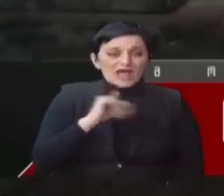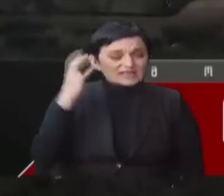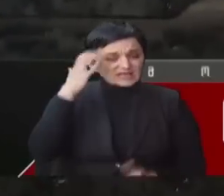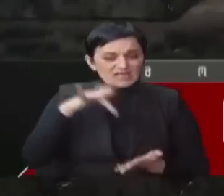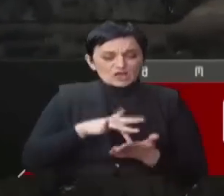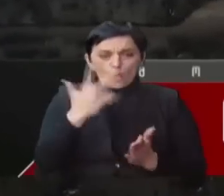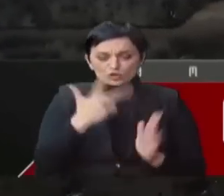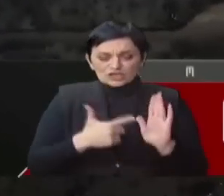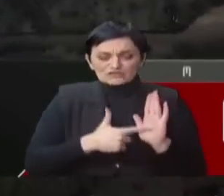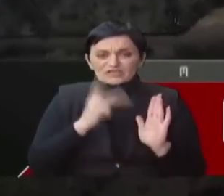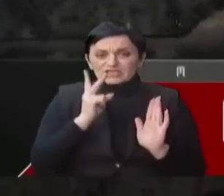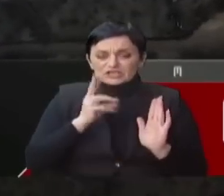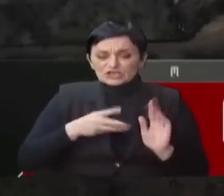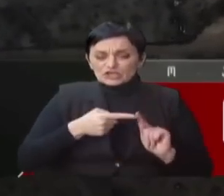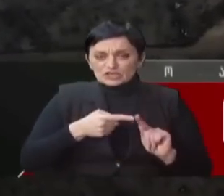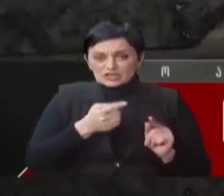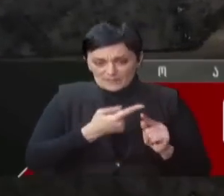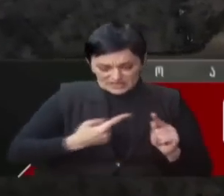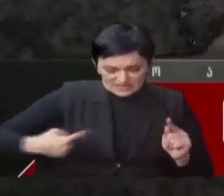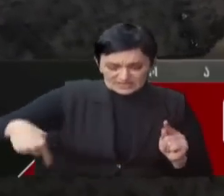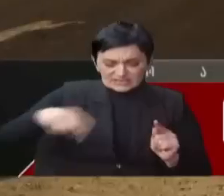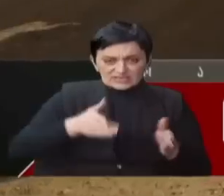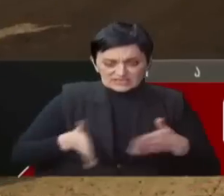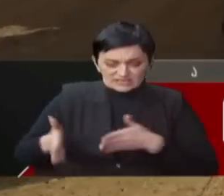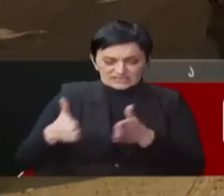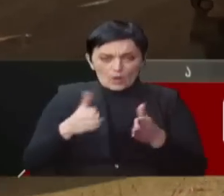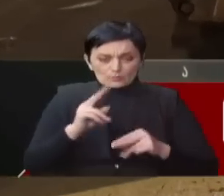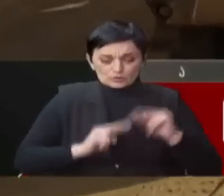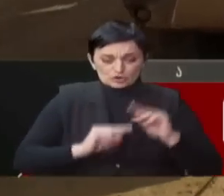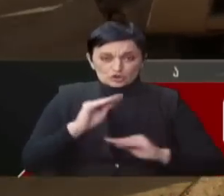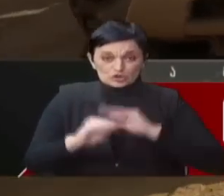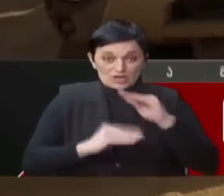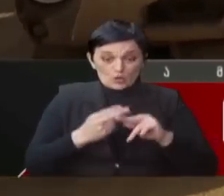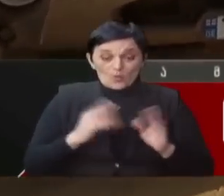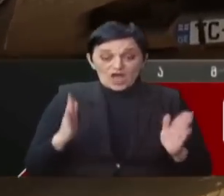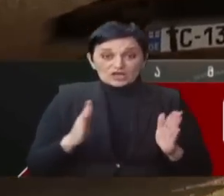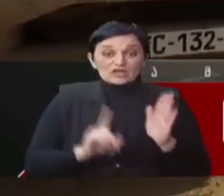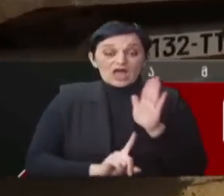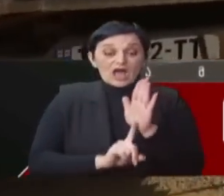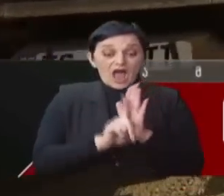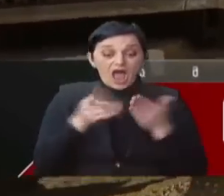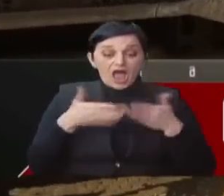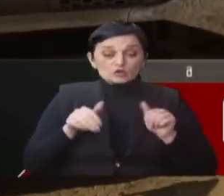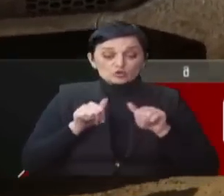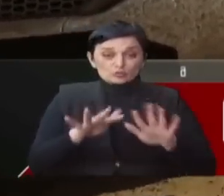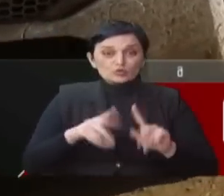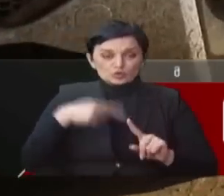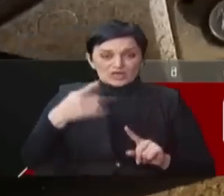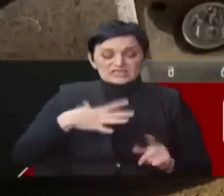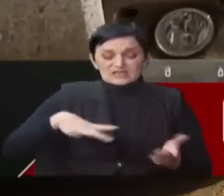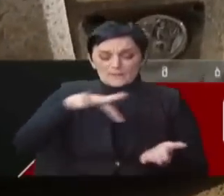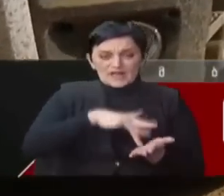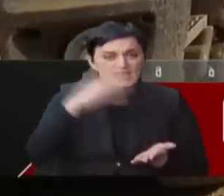თელავის 37 კილომეტრიანი შემოსავლელი გზის მშენებლობა. აღნიშნული მონაკვეთების ექსპლუატაციაში შესვლის შემდეგ თბილისი